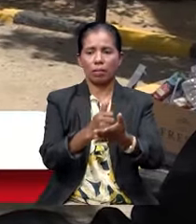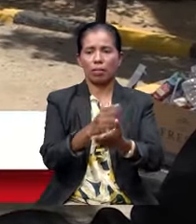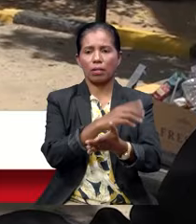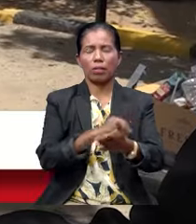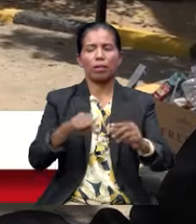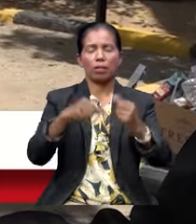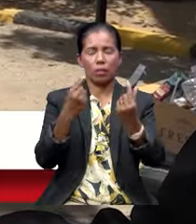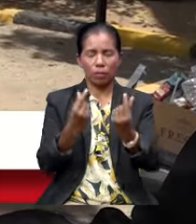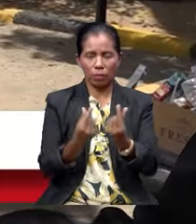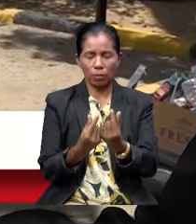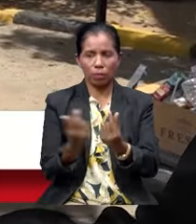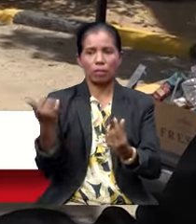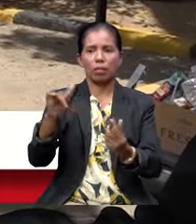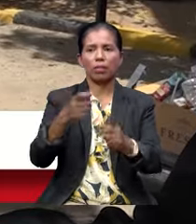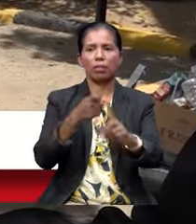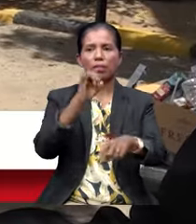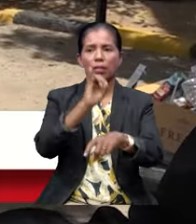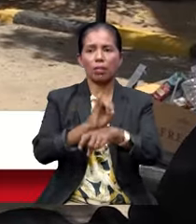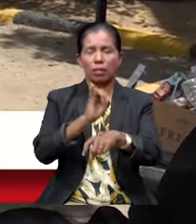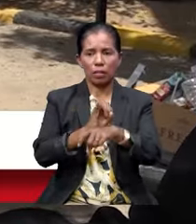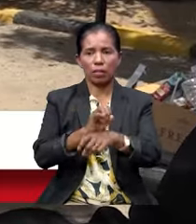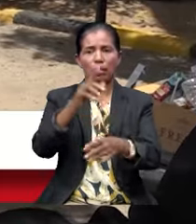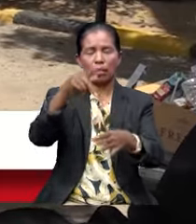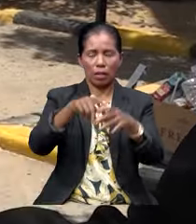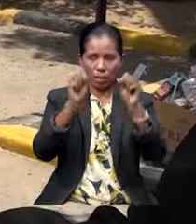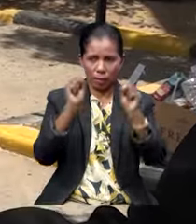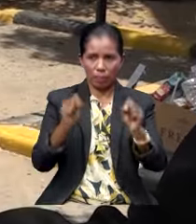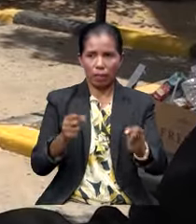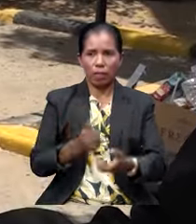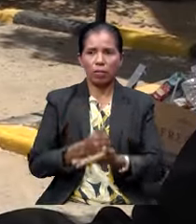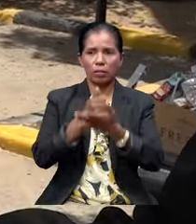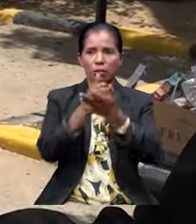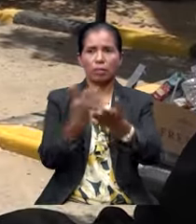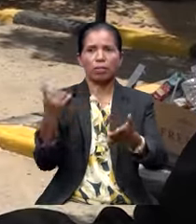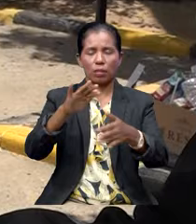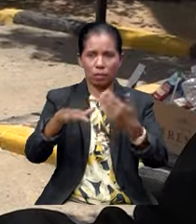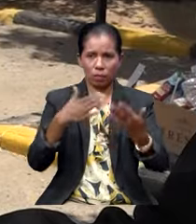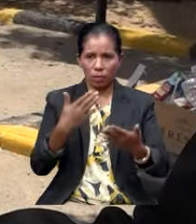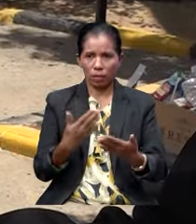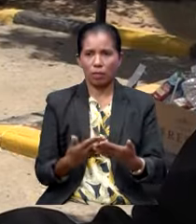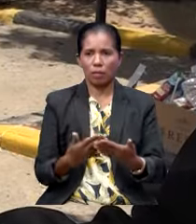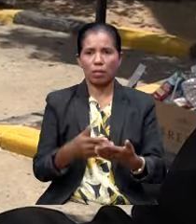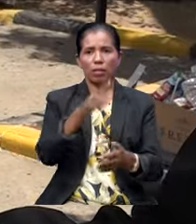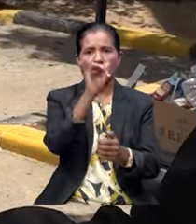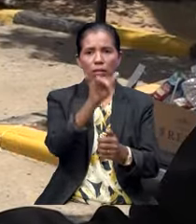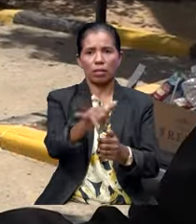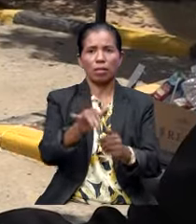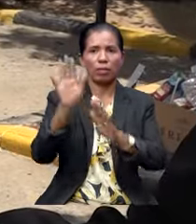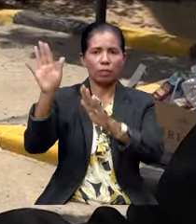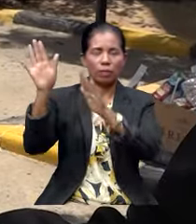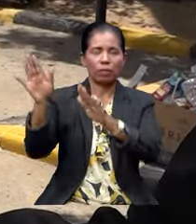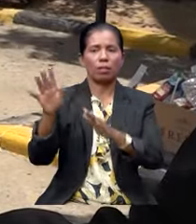grupo categoria luz e igreja laran mos, pele tá o matan basira o tu, né? Ela ia fo, ela